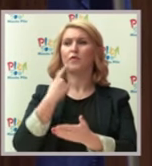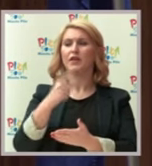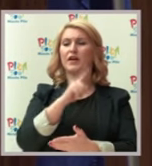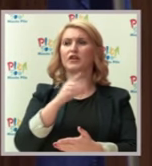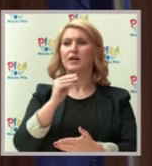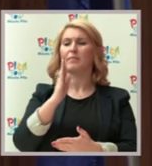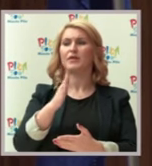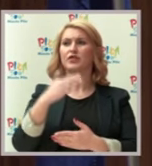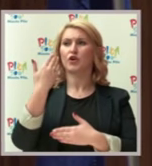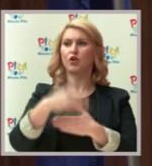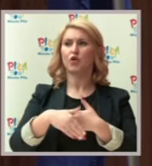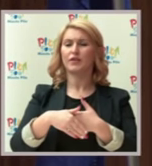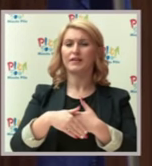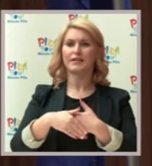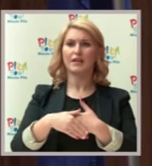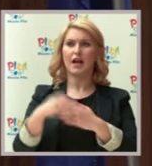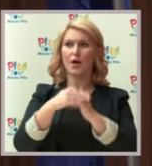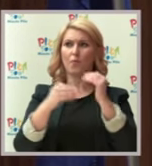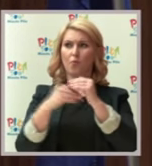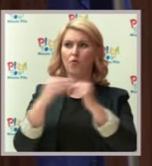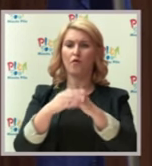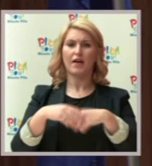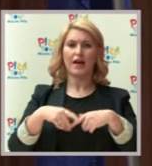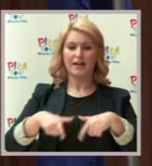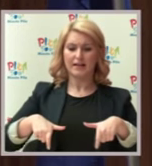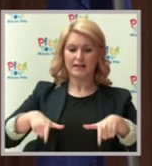stadionu lekkoatletycznego i